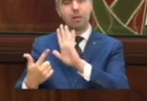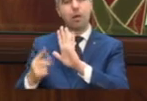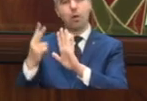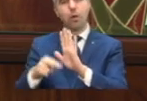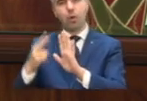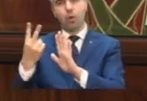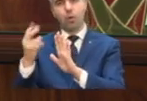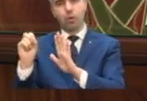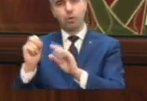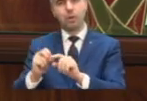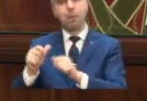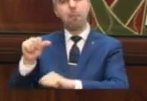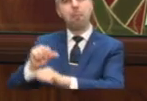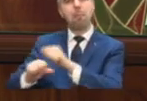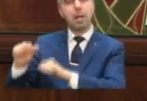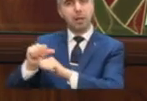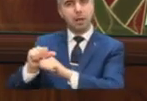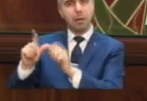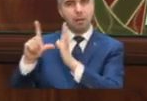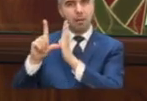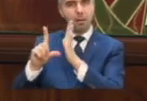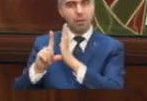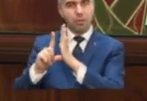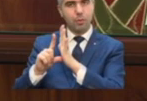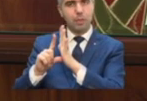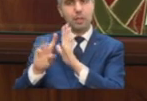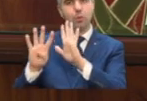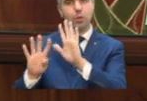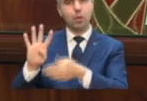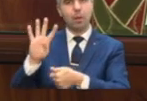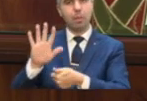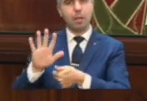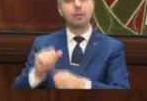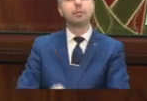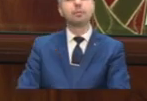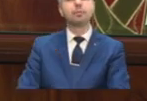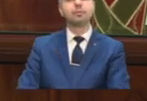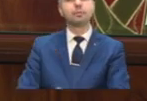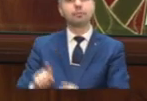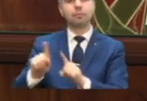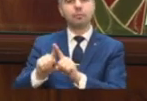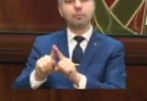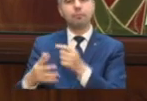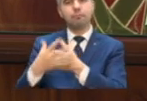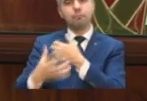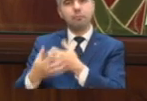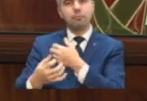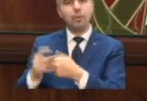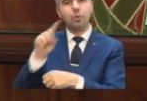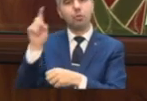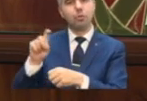07/20 بتغيير وتتميم القانون رقم 47/06 المتعلق بجبايات الجماعات